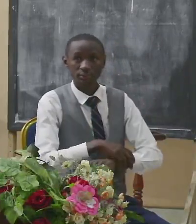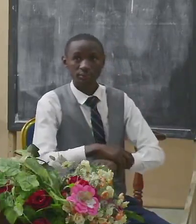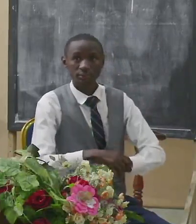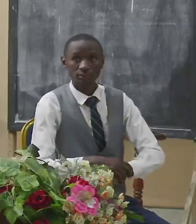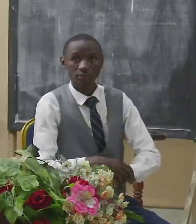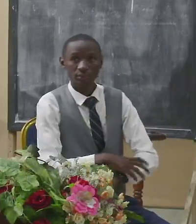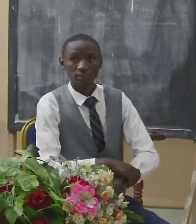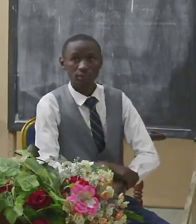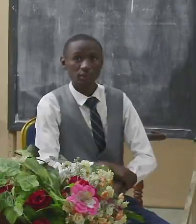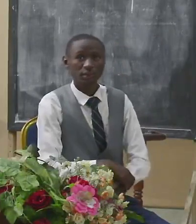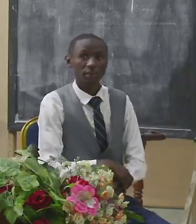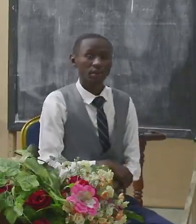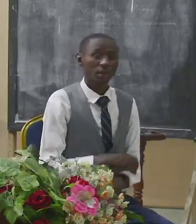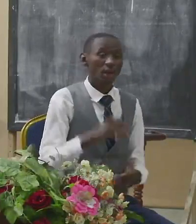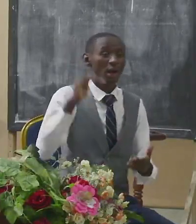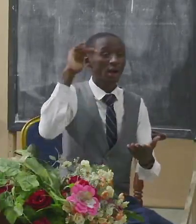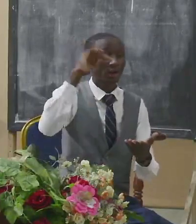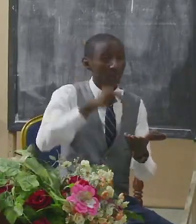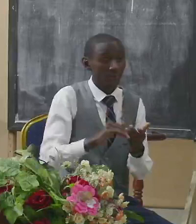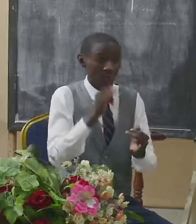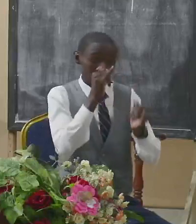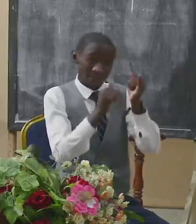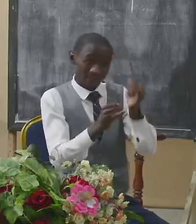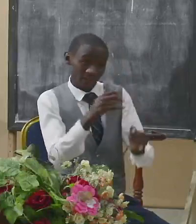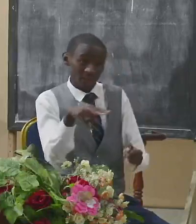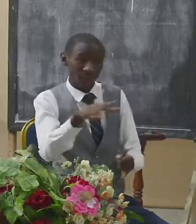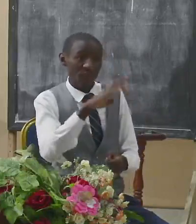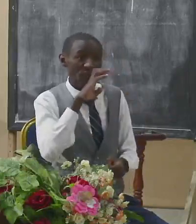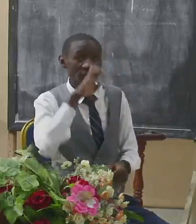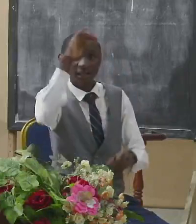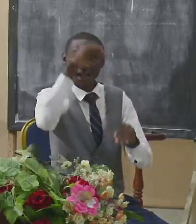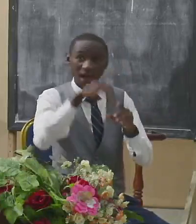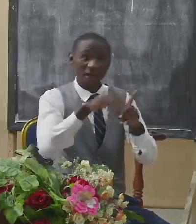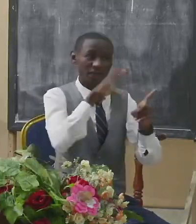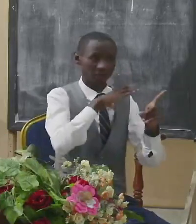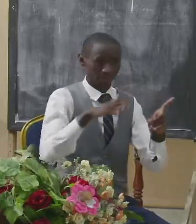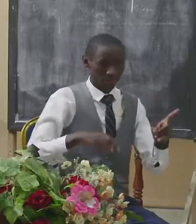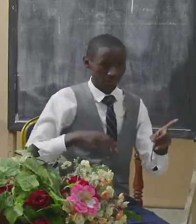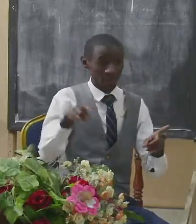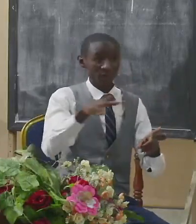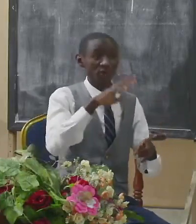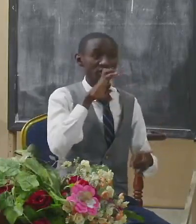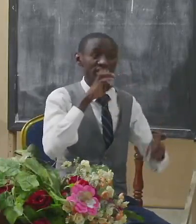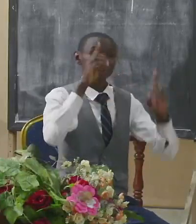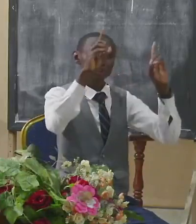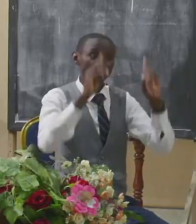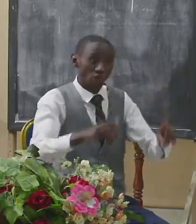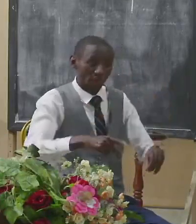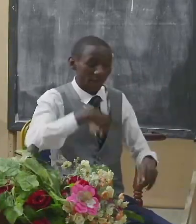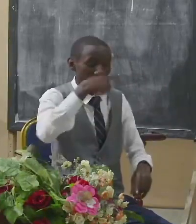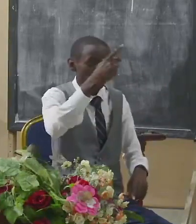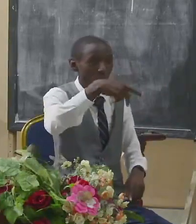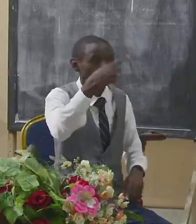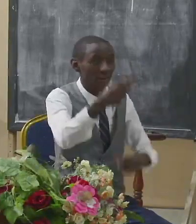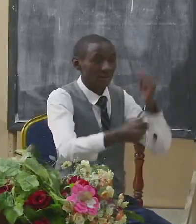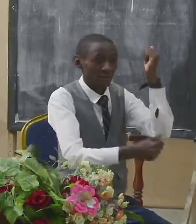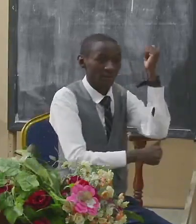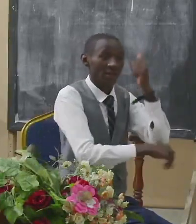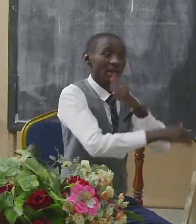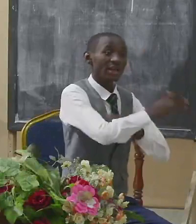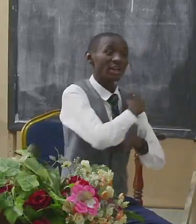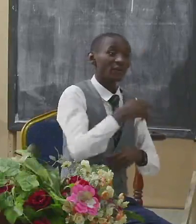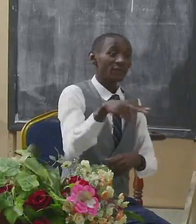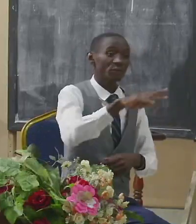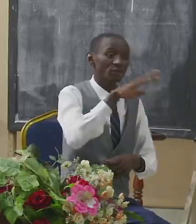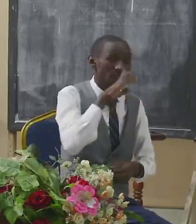et si vous êtes à Christ vous êtes donc Christo, la postérité d'Abraham, héritier selon